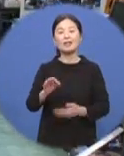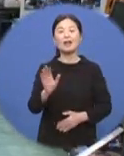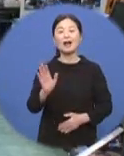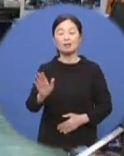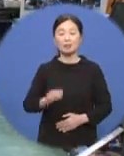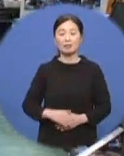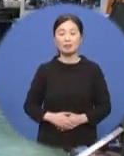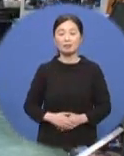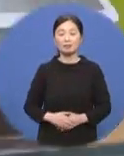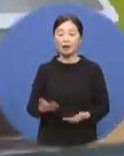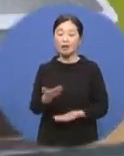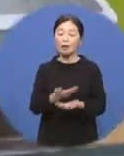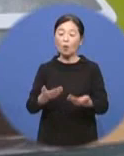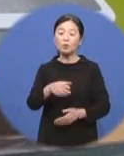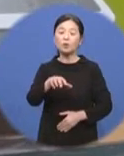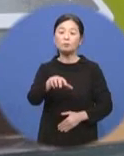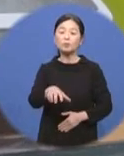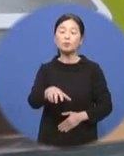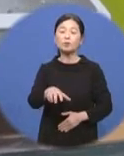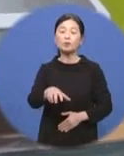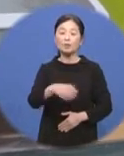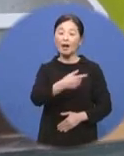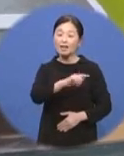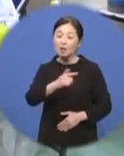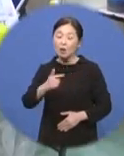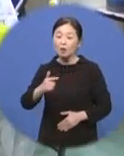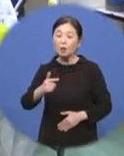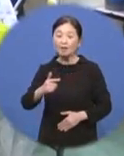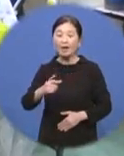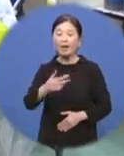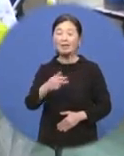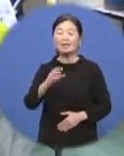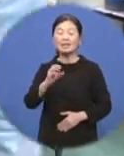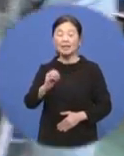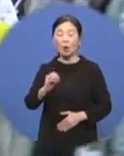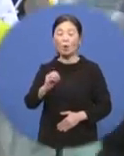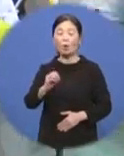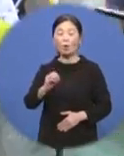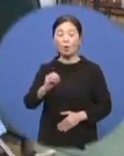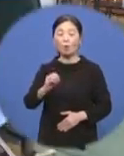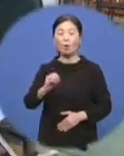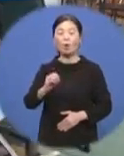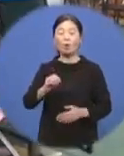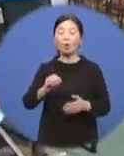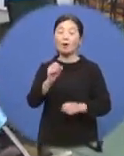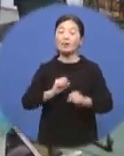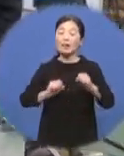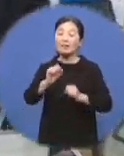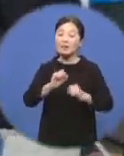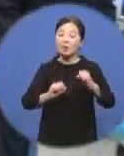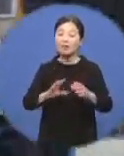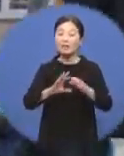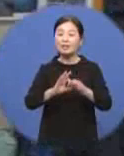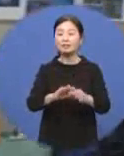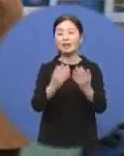交流ブースではいろいろなジオ関連活動の PR が行われていました。